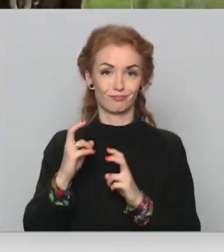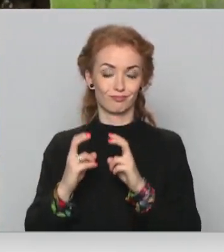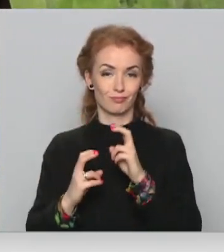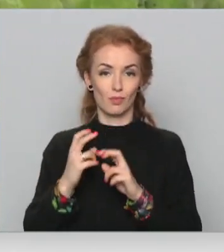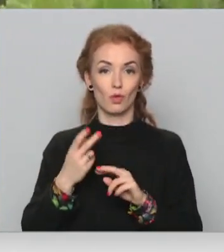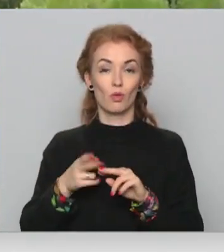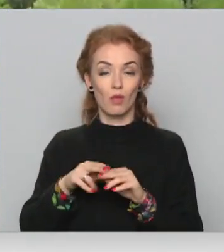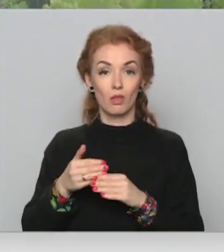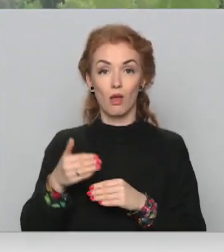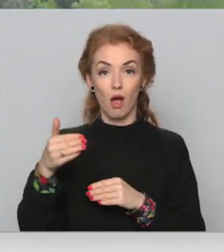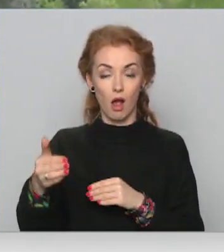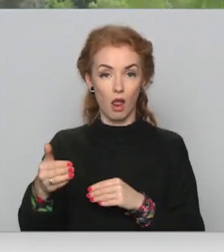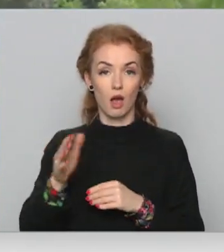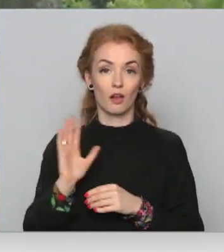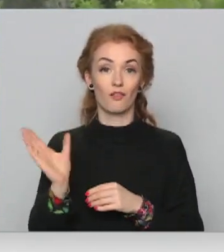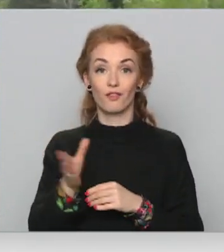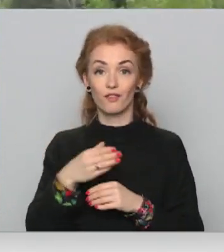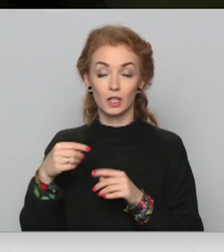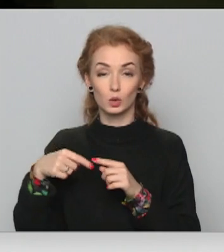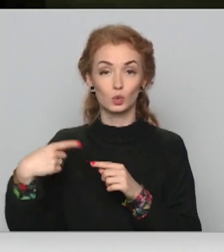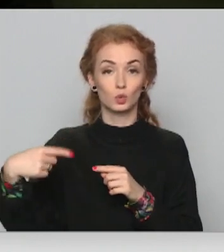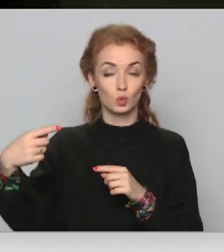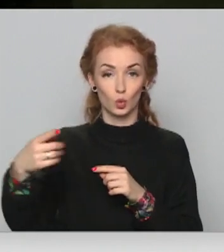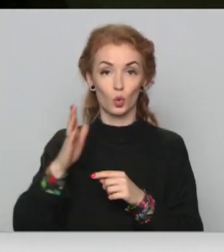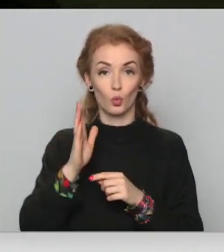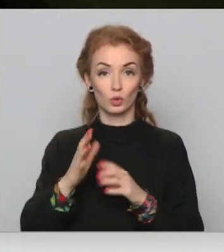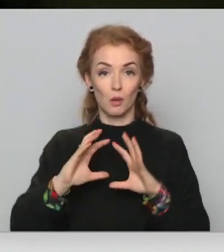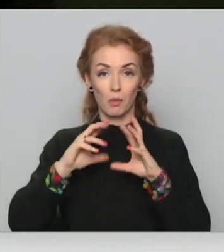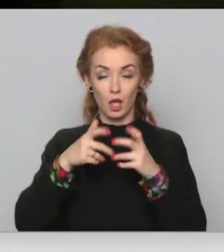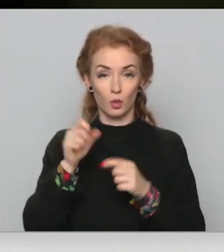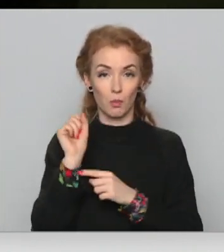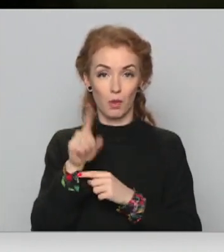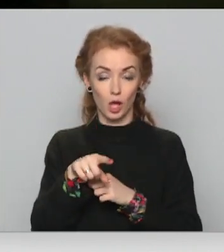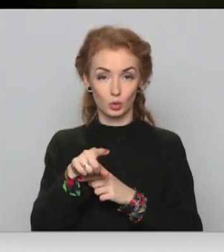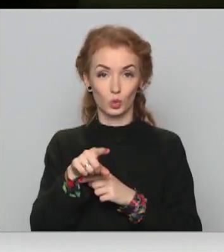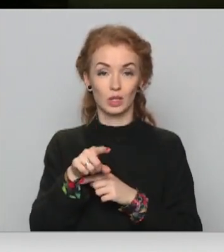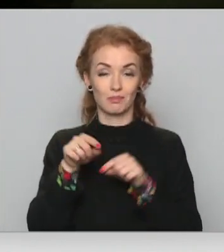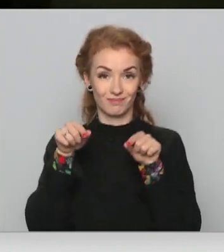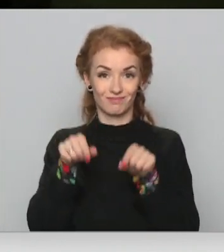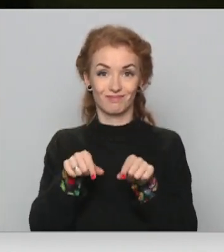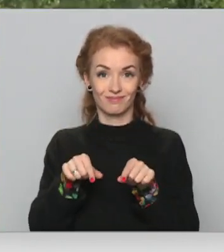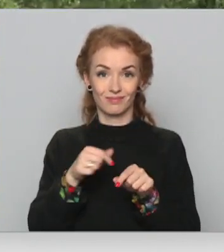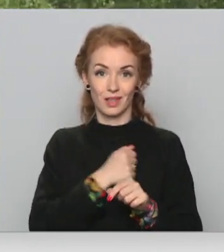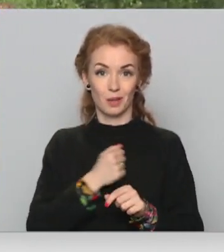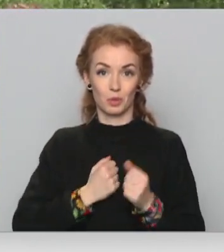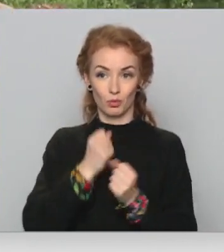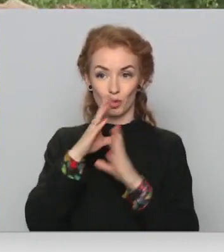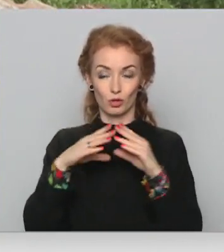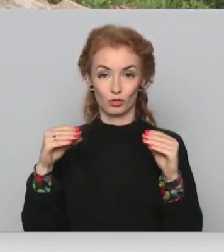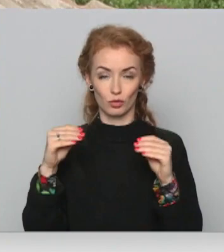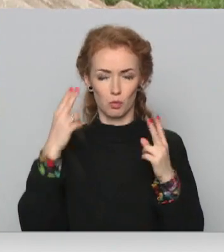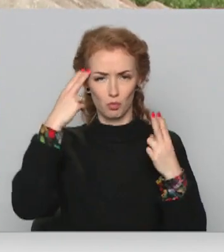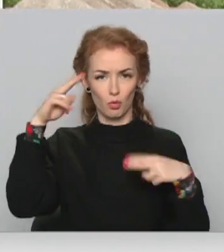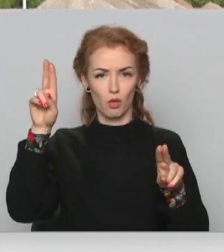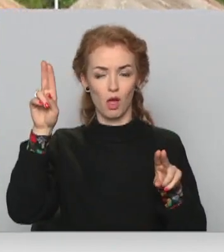un tālāk visur tur, kur būs pasaulē pasūtījums pēc šīm bruņu mašīnām, kas ir